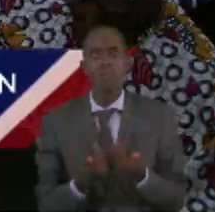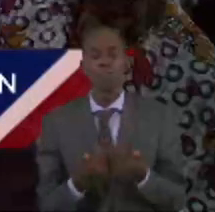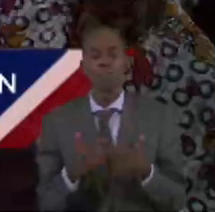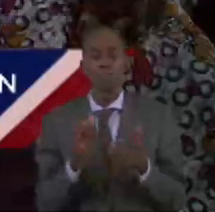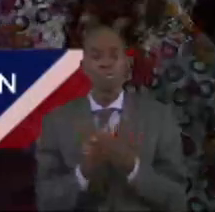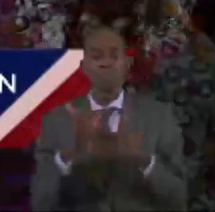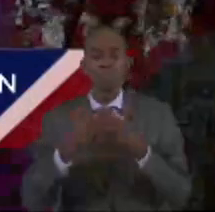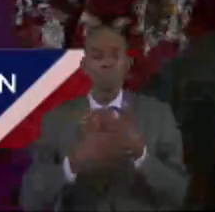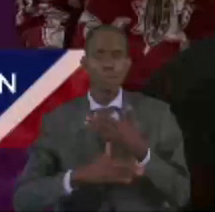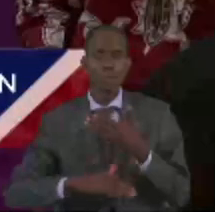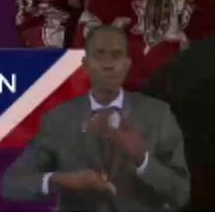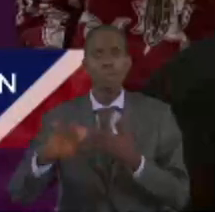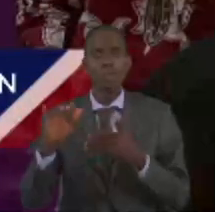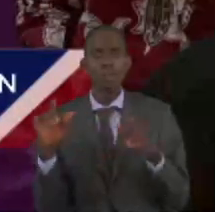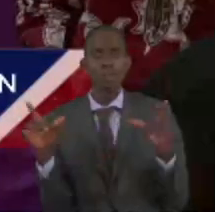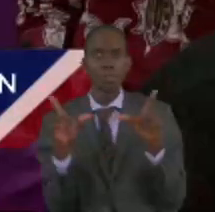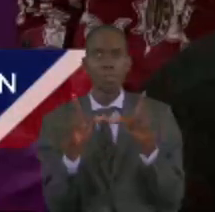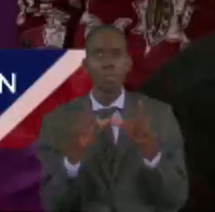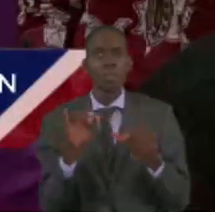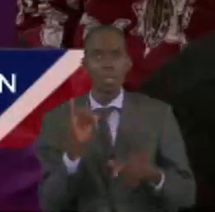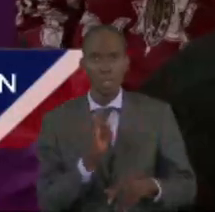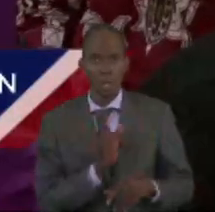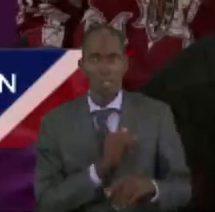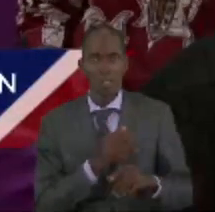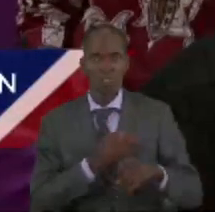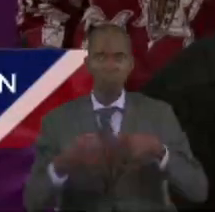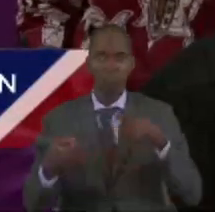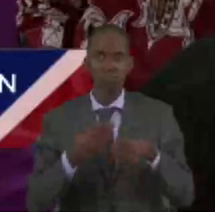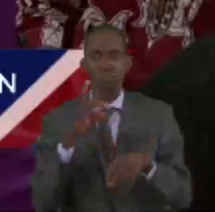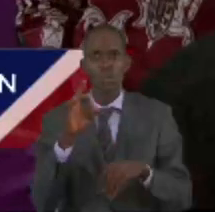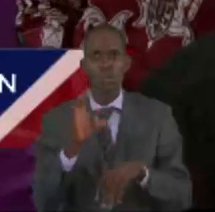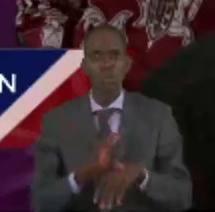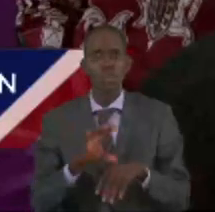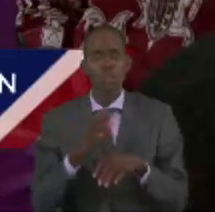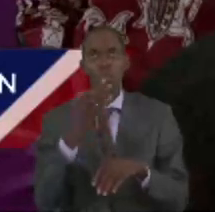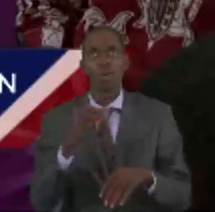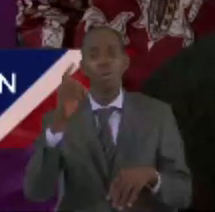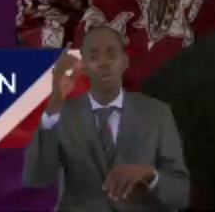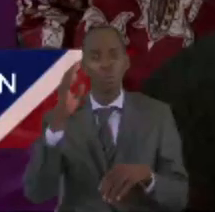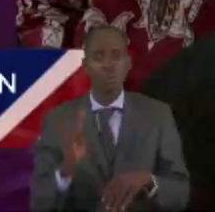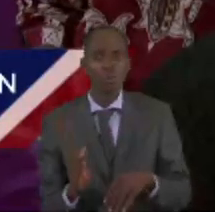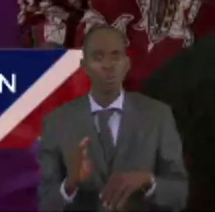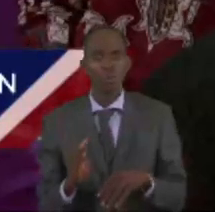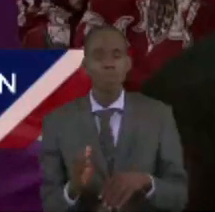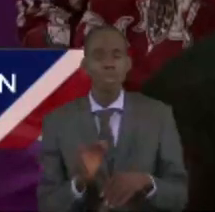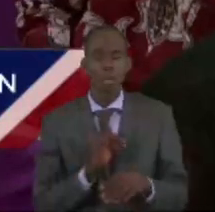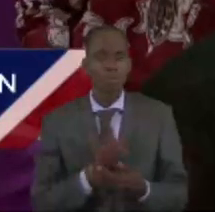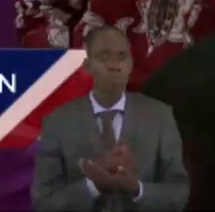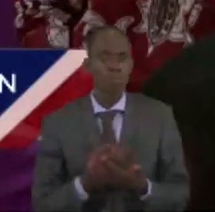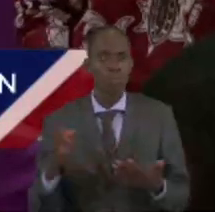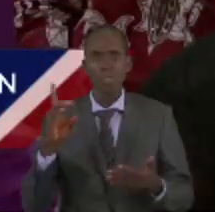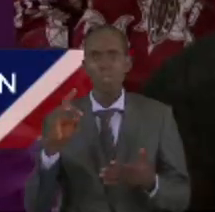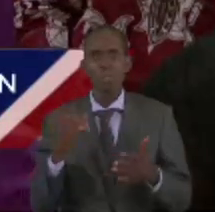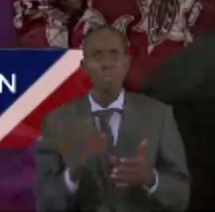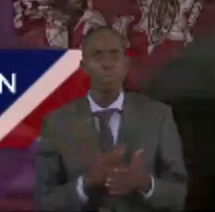je persécutais à outrance et ravageais l'église de Christ.